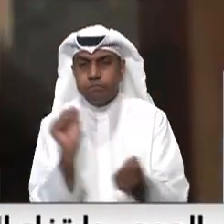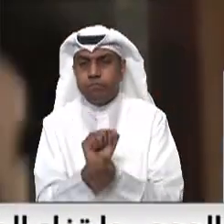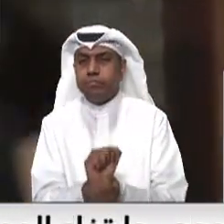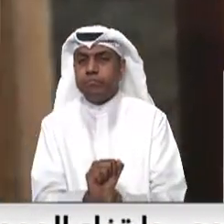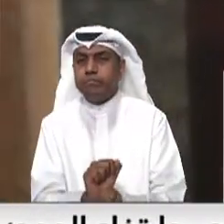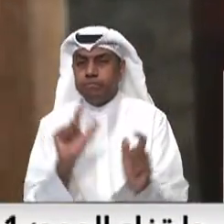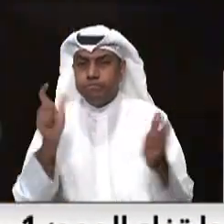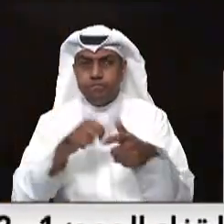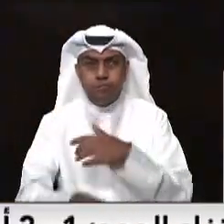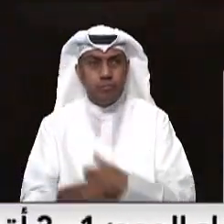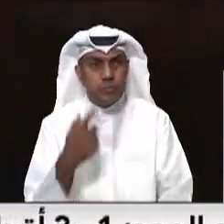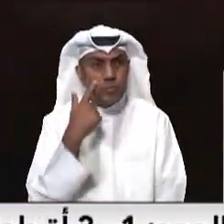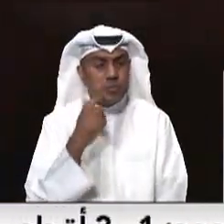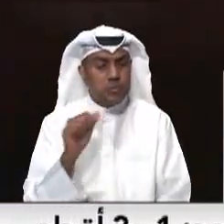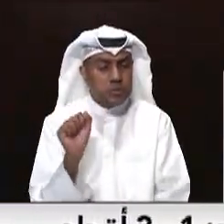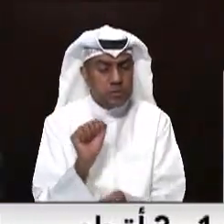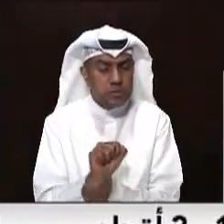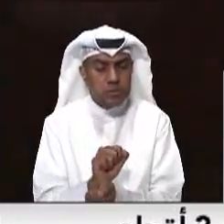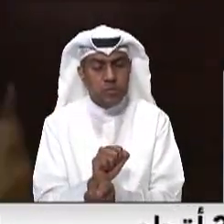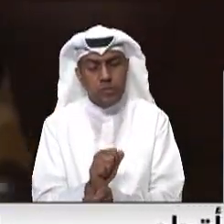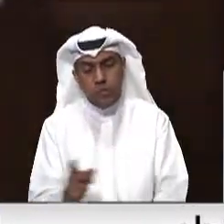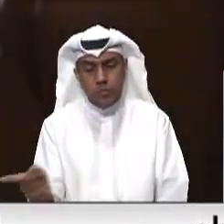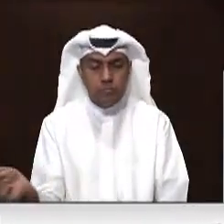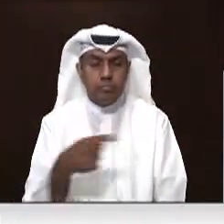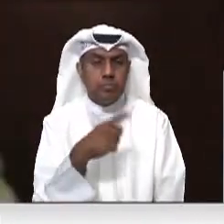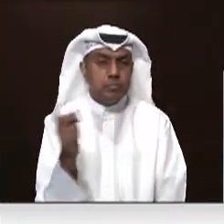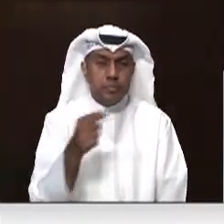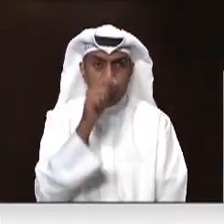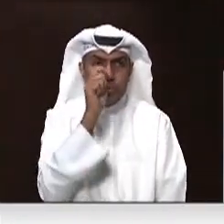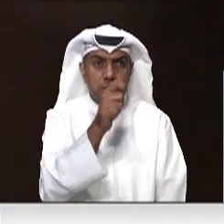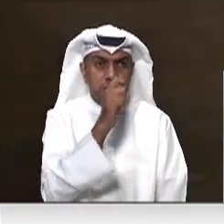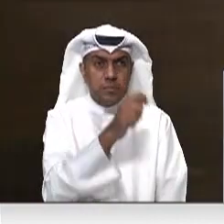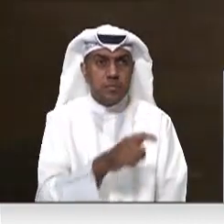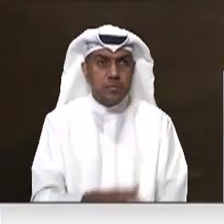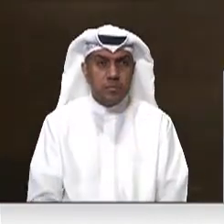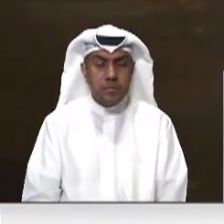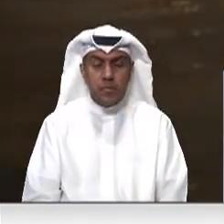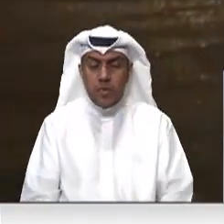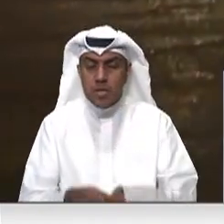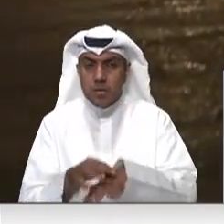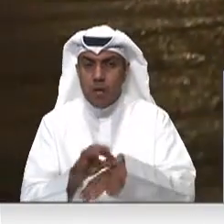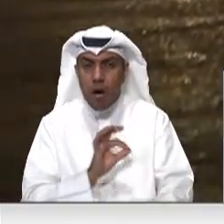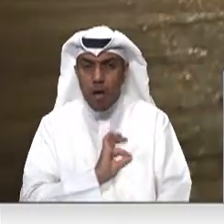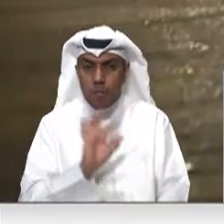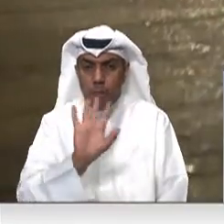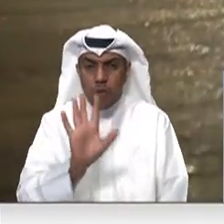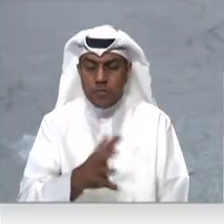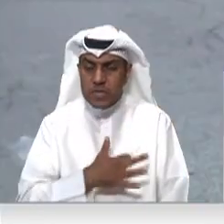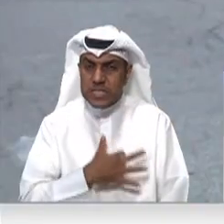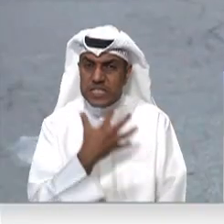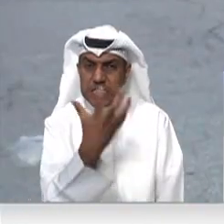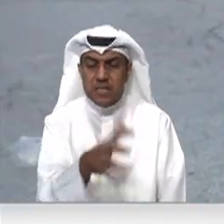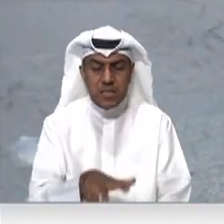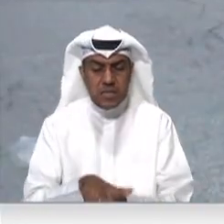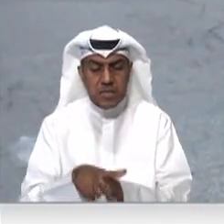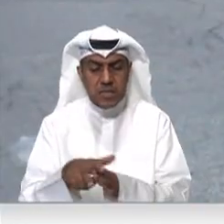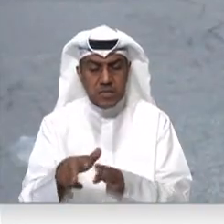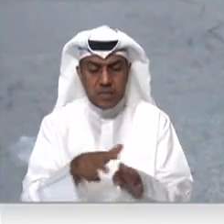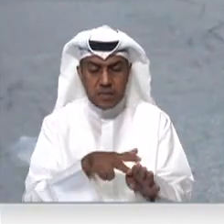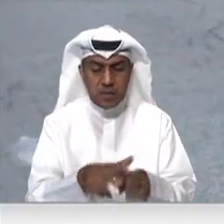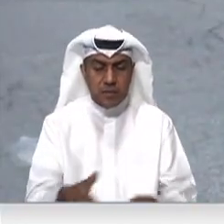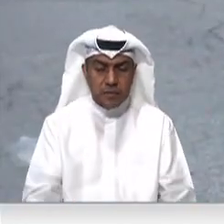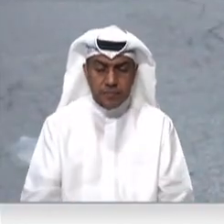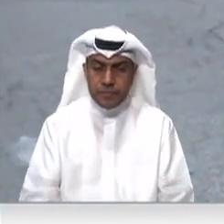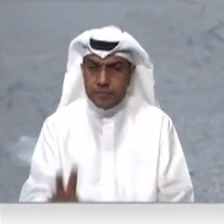ليساقوا إلى المعتقلات والأقبية التي لا تصلح للعيش الآدمي. يغلل الاحتلال في دماء الفلسطينيين